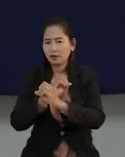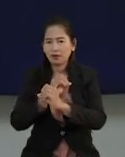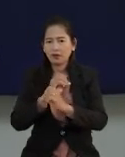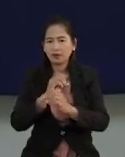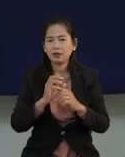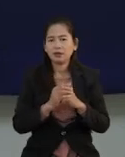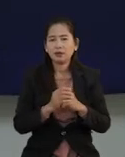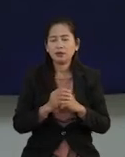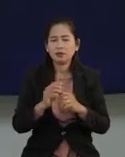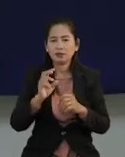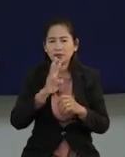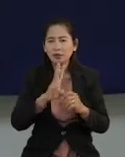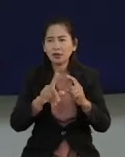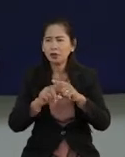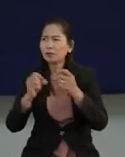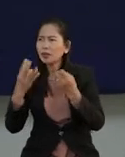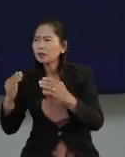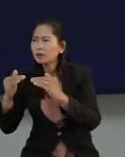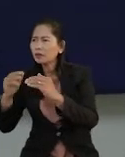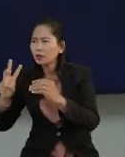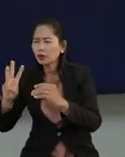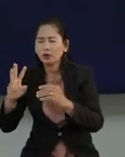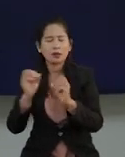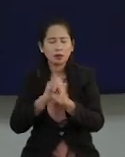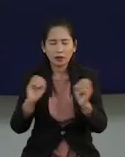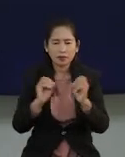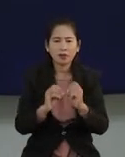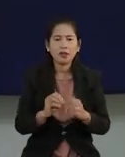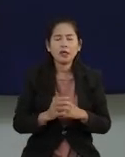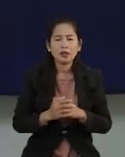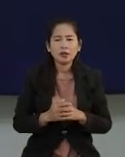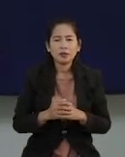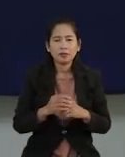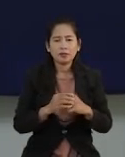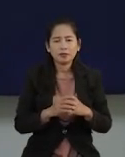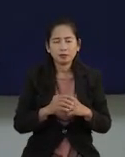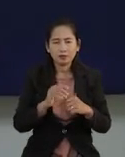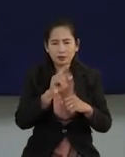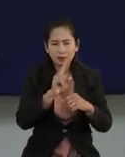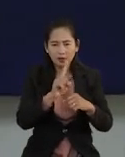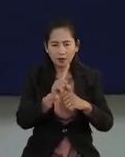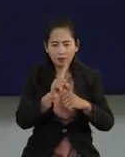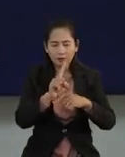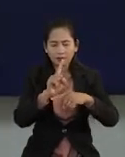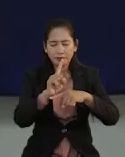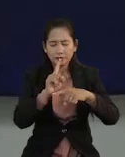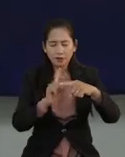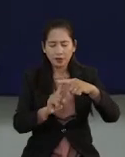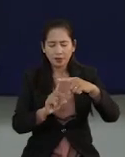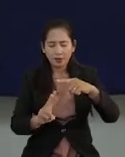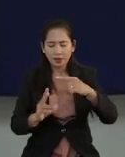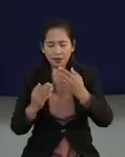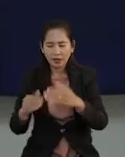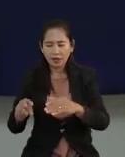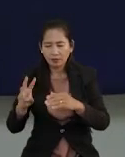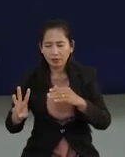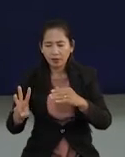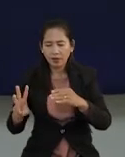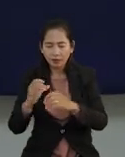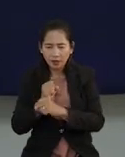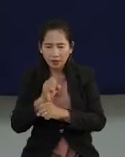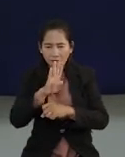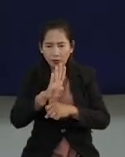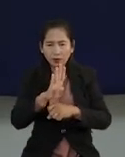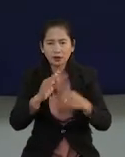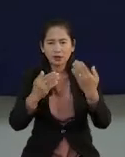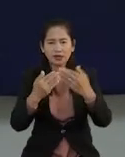bay và mà đong xem đằng buồn chà chẳng chạy đại tề ba pi đọc pi chạy đằng bay bán hỏi buồn chạy đằng bay ở